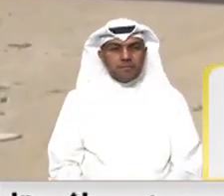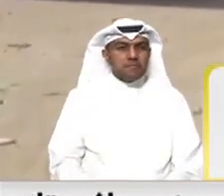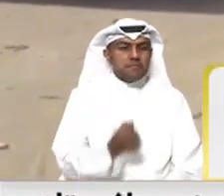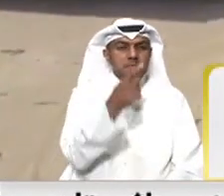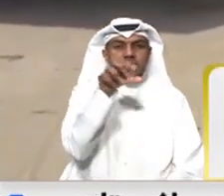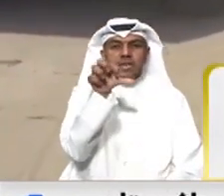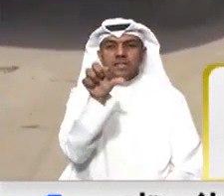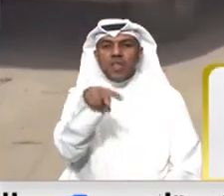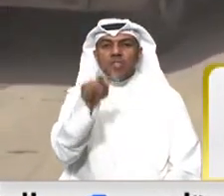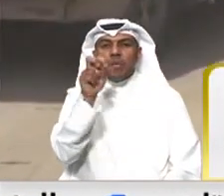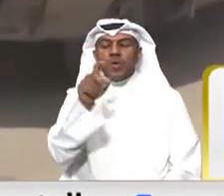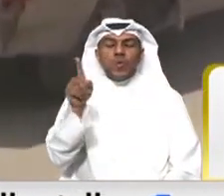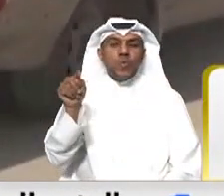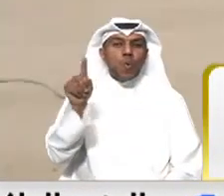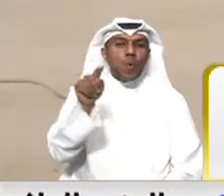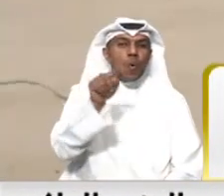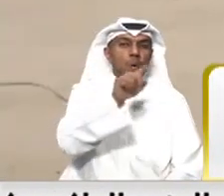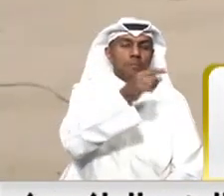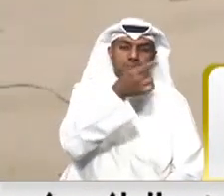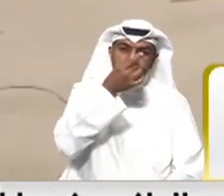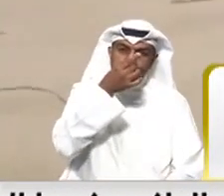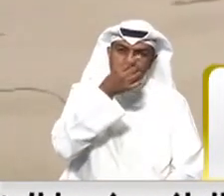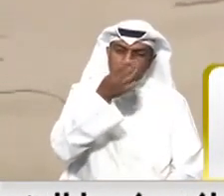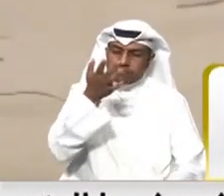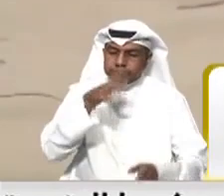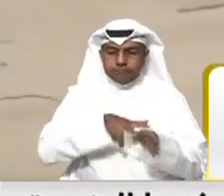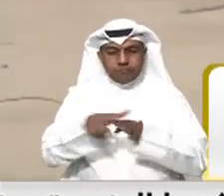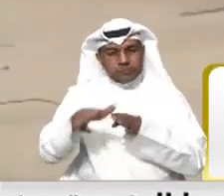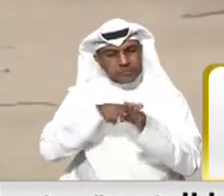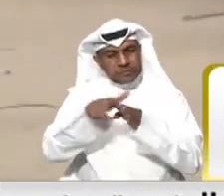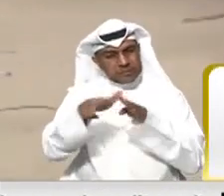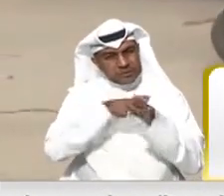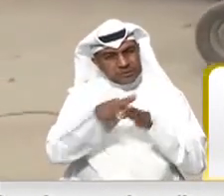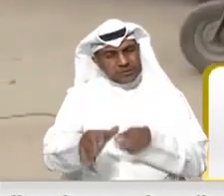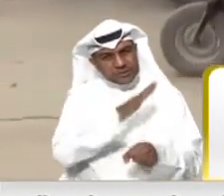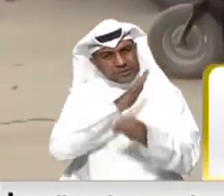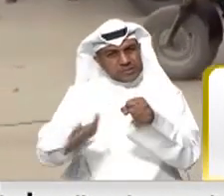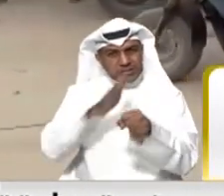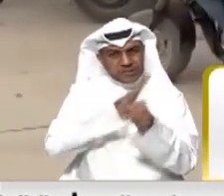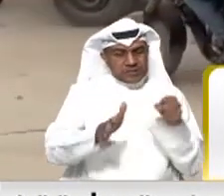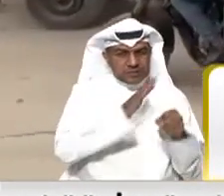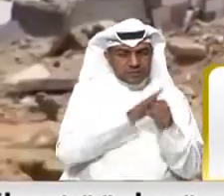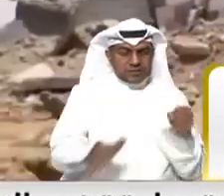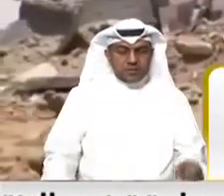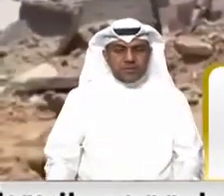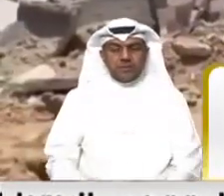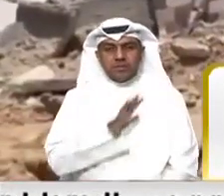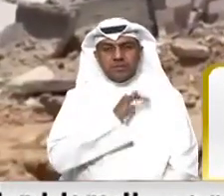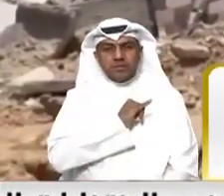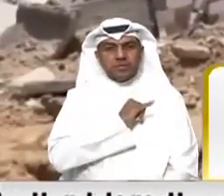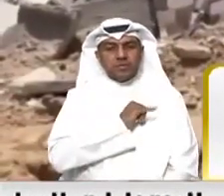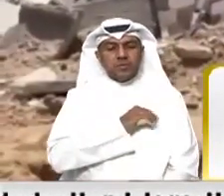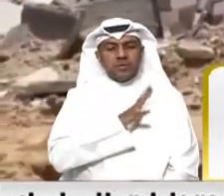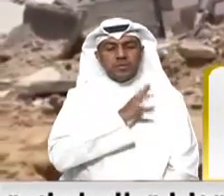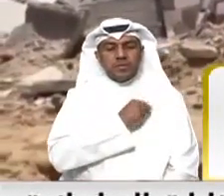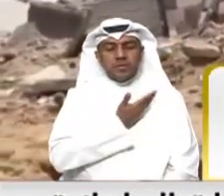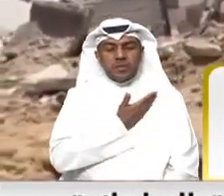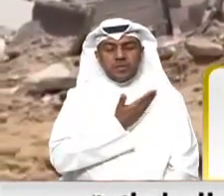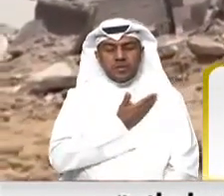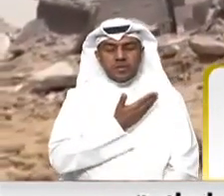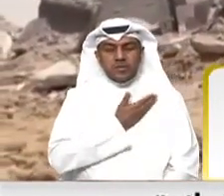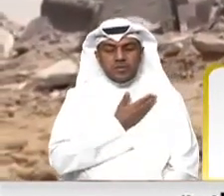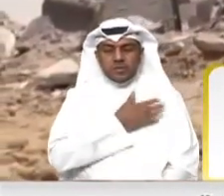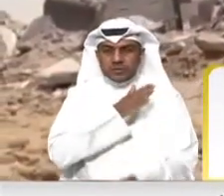بعد المئه من الاباده الجماعيه المستمره للاحتلال الاسرائيلي ليصطدم عداد الموت بارقام